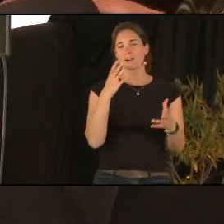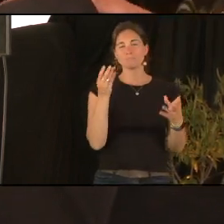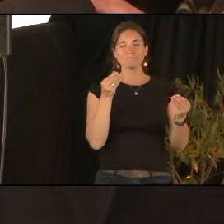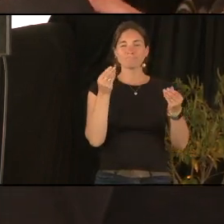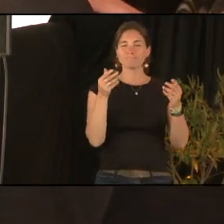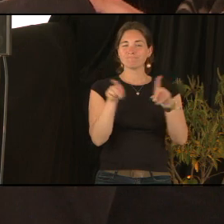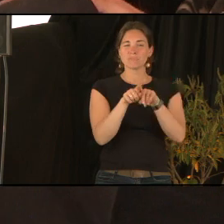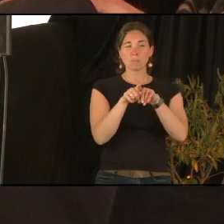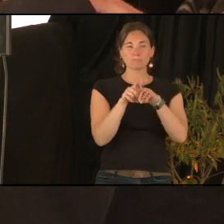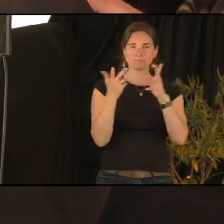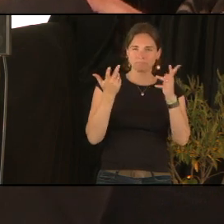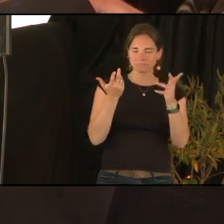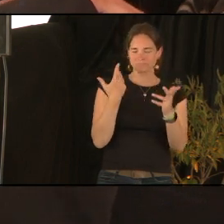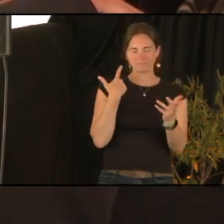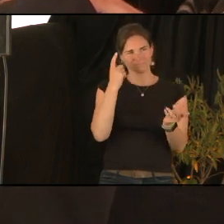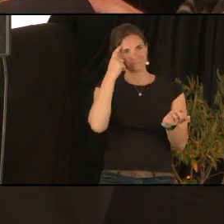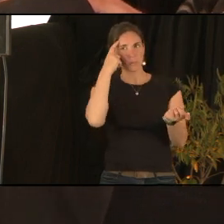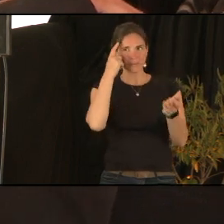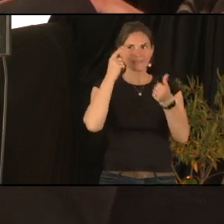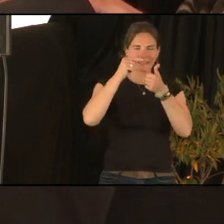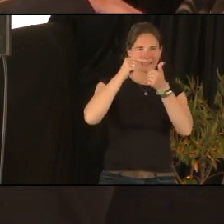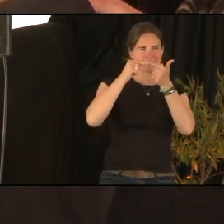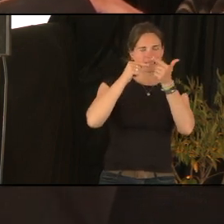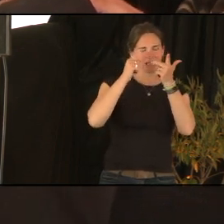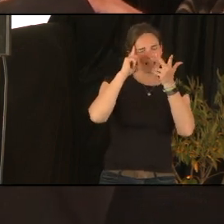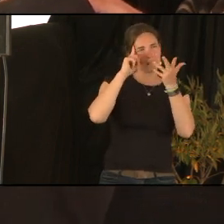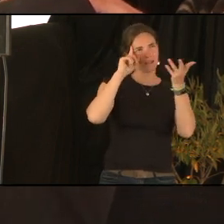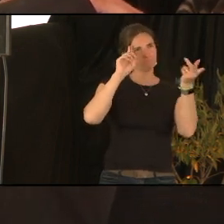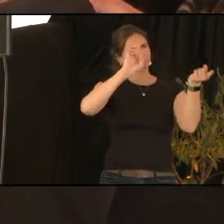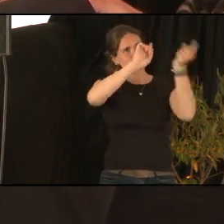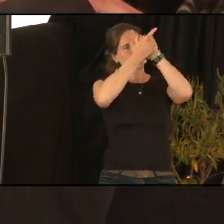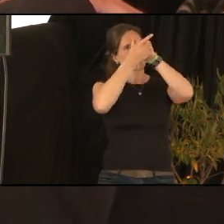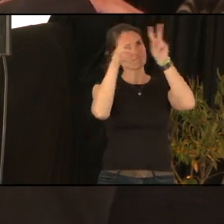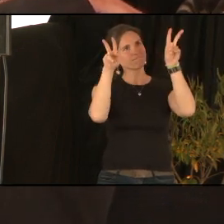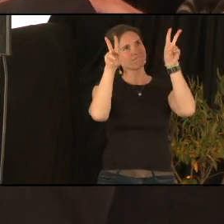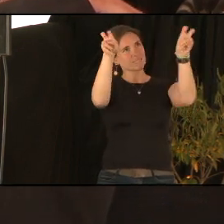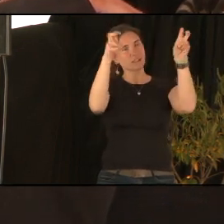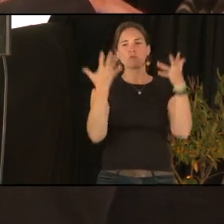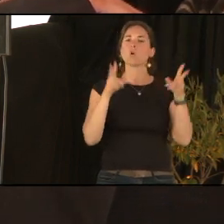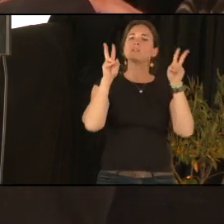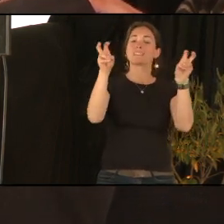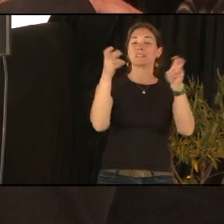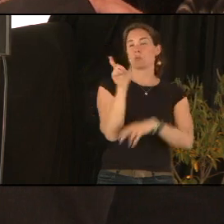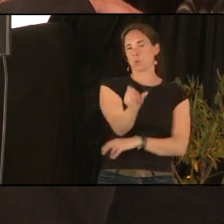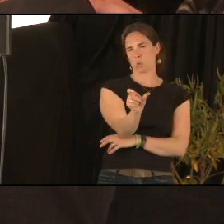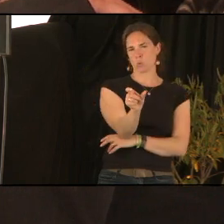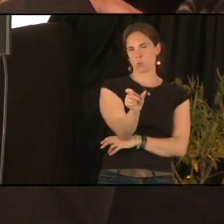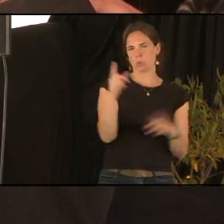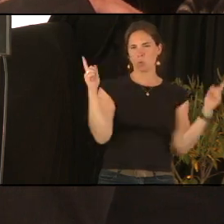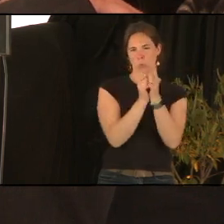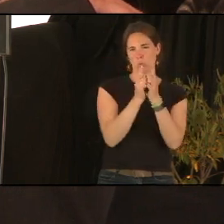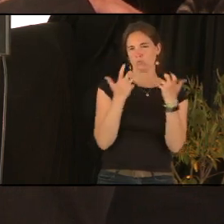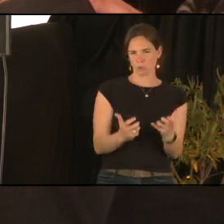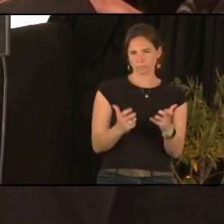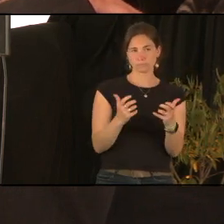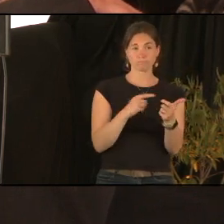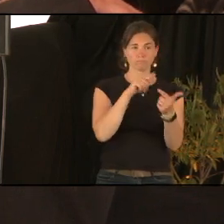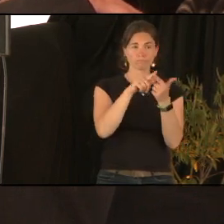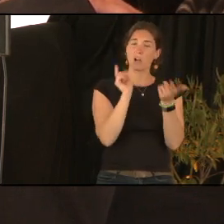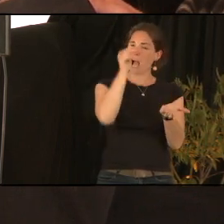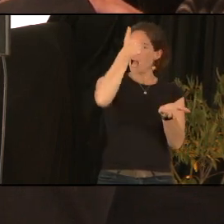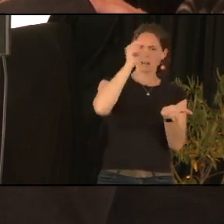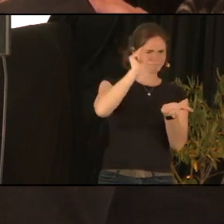de choses qui ont été digérées pour que ce titre apparaisse. Je voulais, c'est certain, un titre court. Je voulais qu'il y ait uniquement le nom du